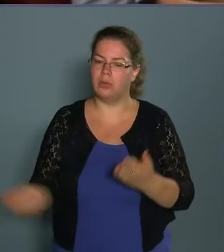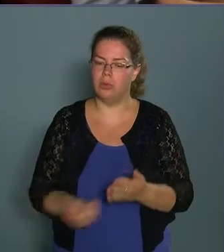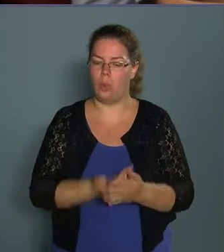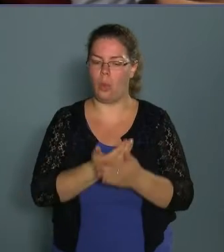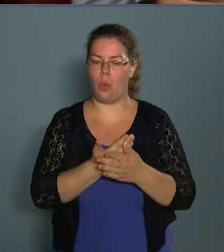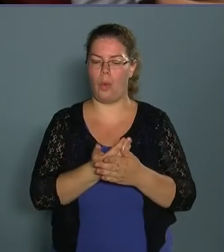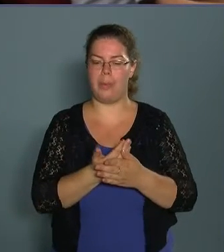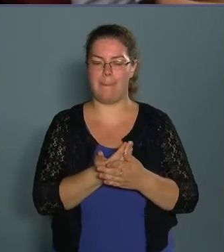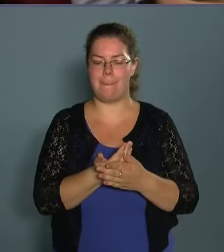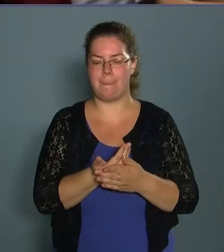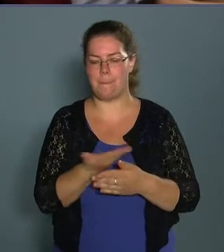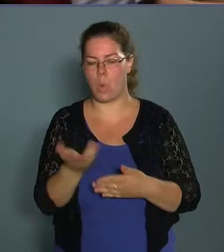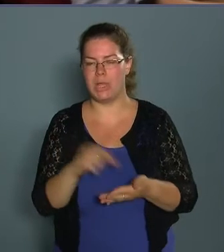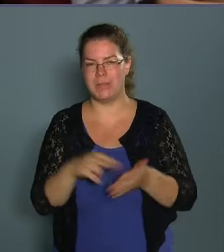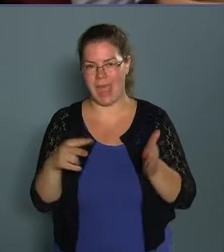újbóli